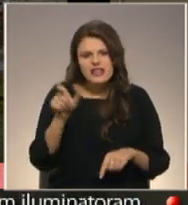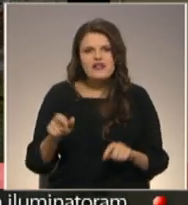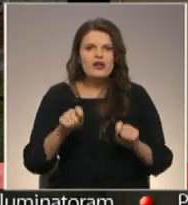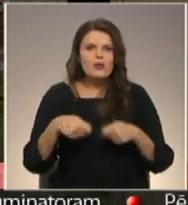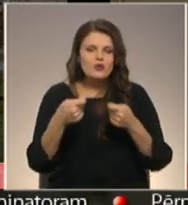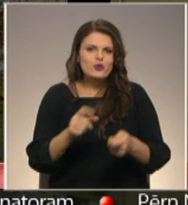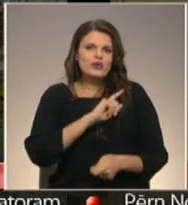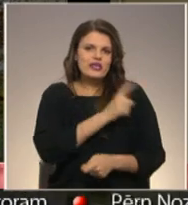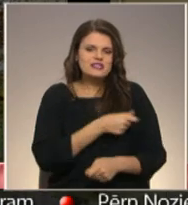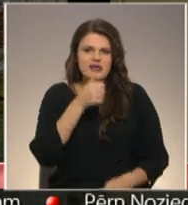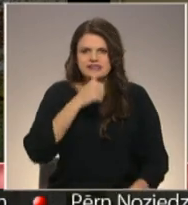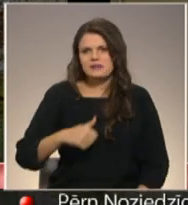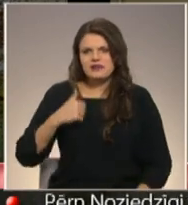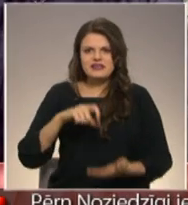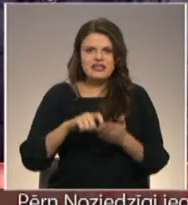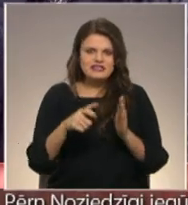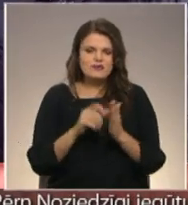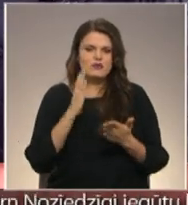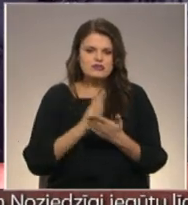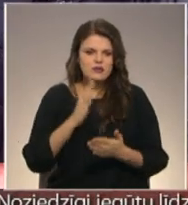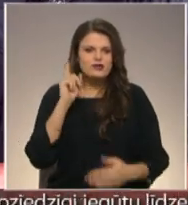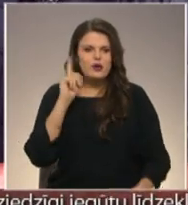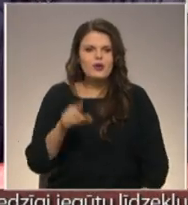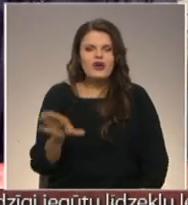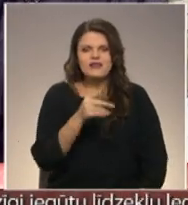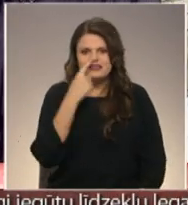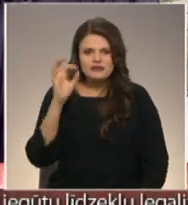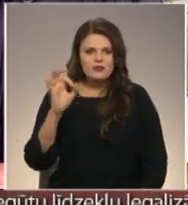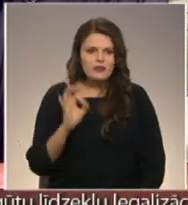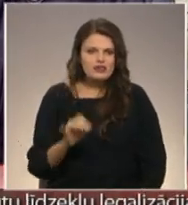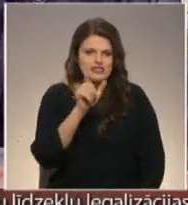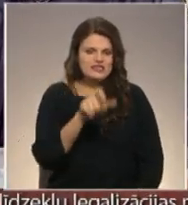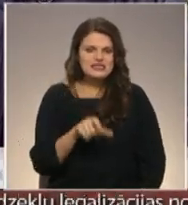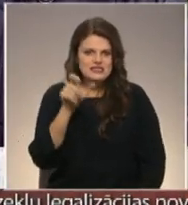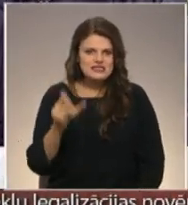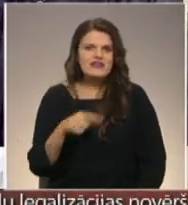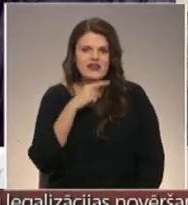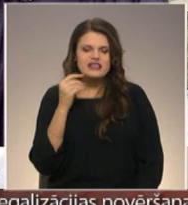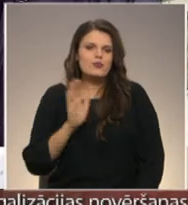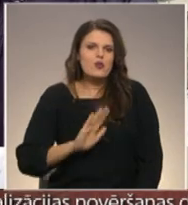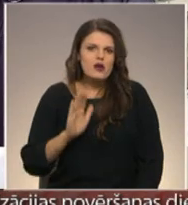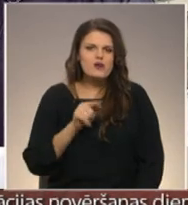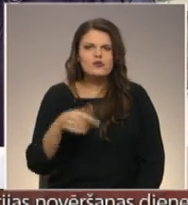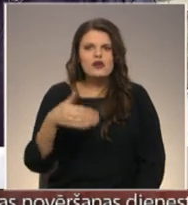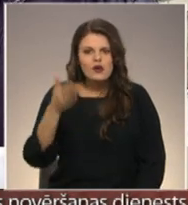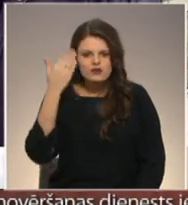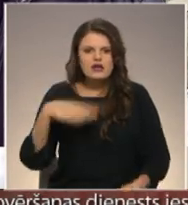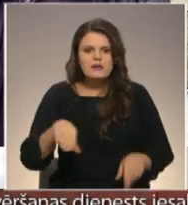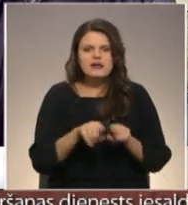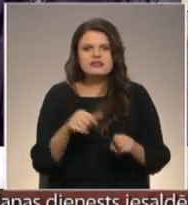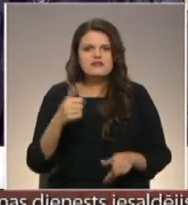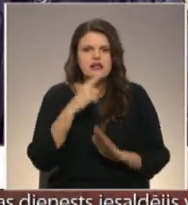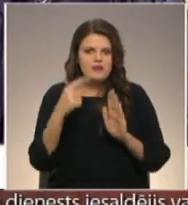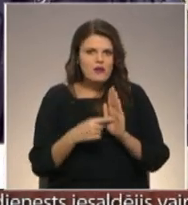dot šīs iespējas un privatizēt šos dzīvokļus beidzot. Protams, visi 100% cilvēki to grib un gaida. To jau sen mēs jau arī viņai